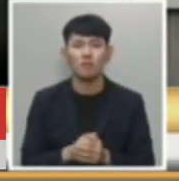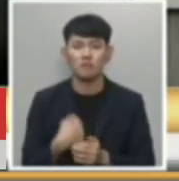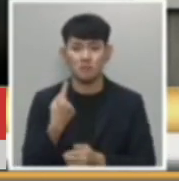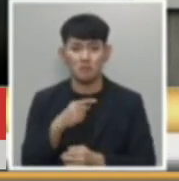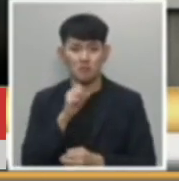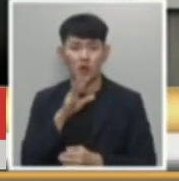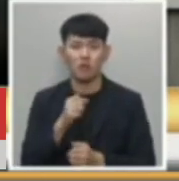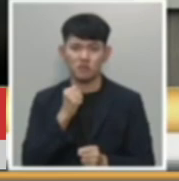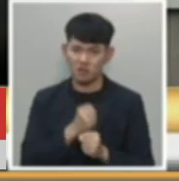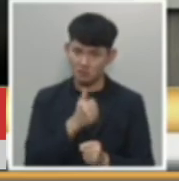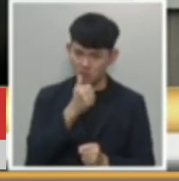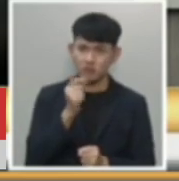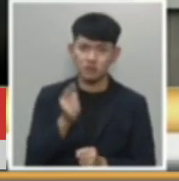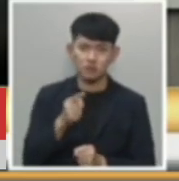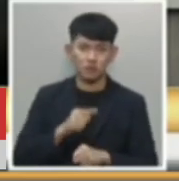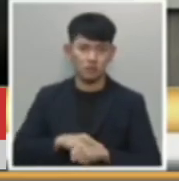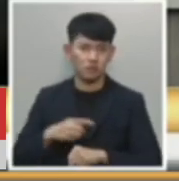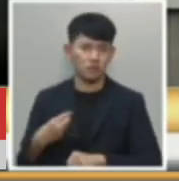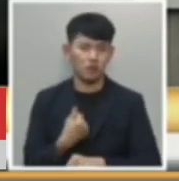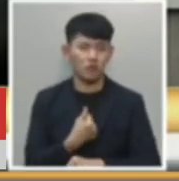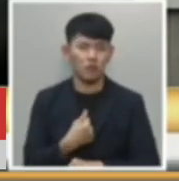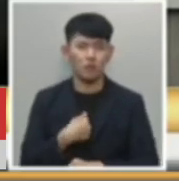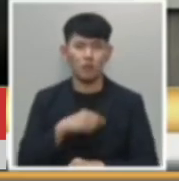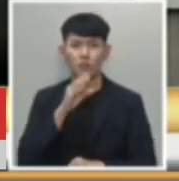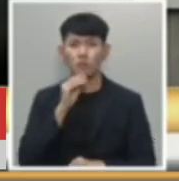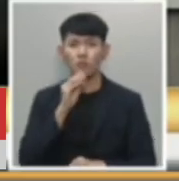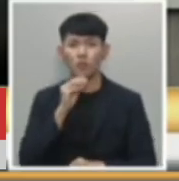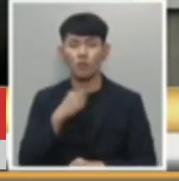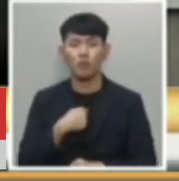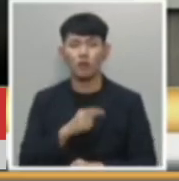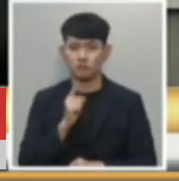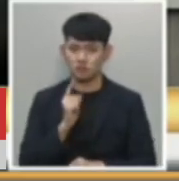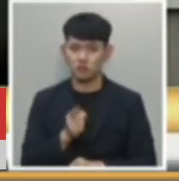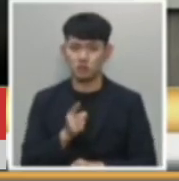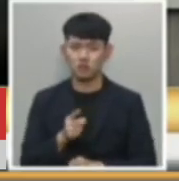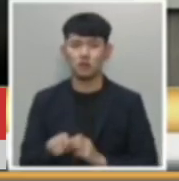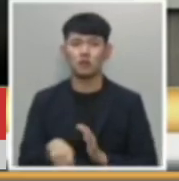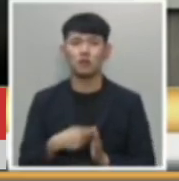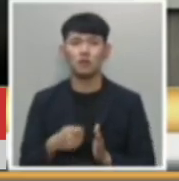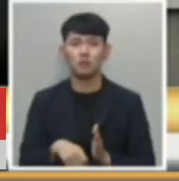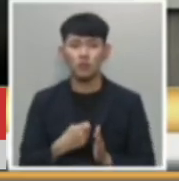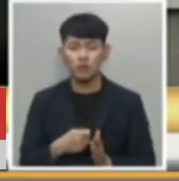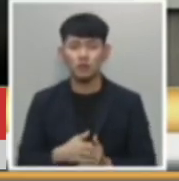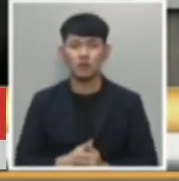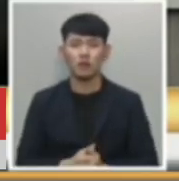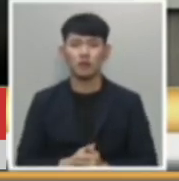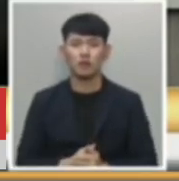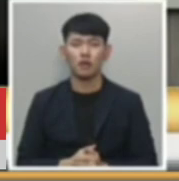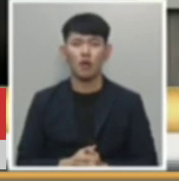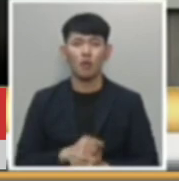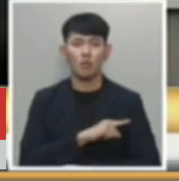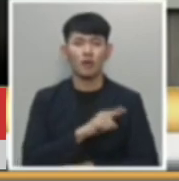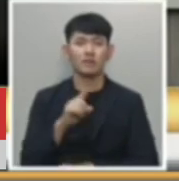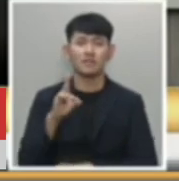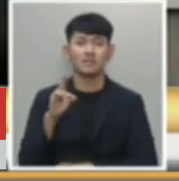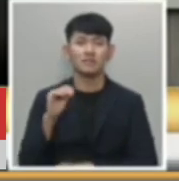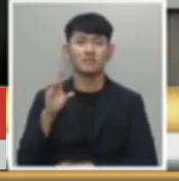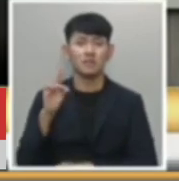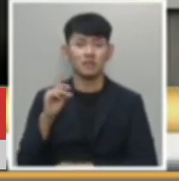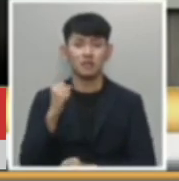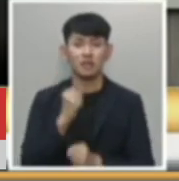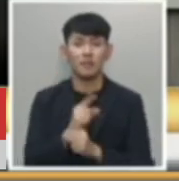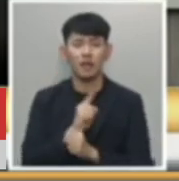จริงสิ่งที่ผมพูดนี้ไม่เกินข้อเท็จจริงเลยเพราะว่าเพียง77วันชาวสวนปาล์ม